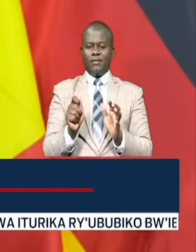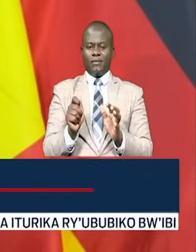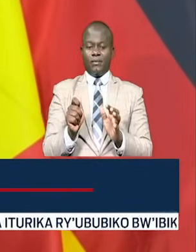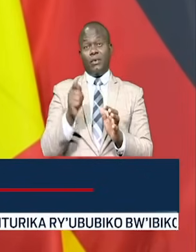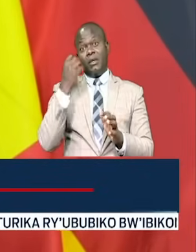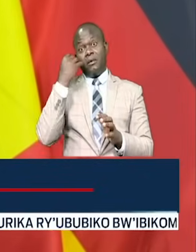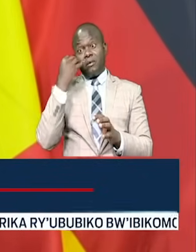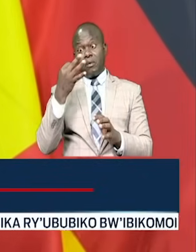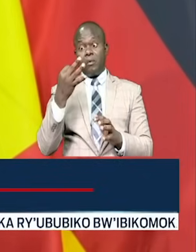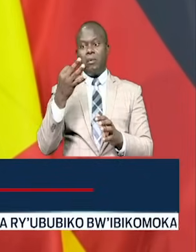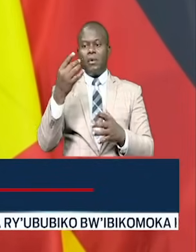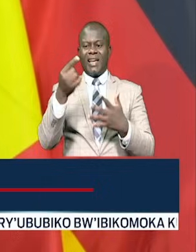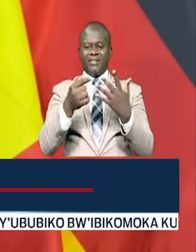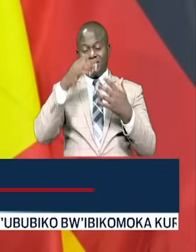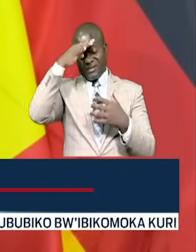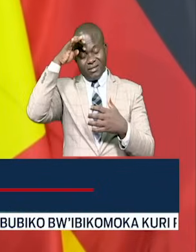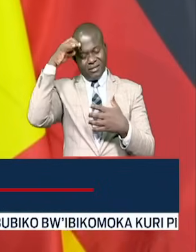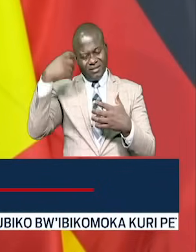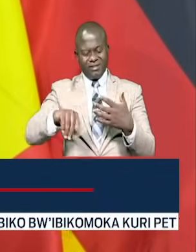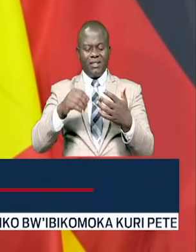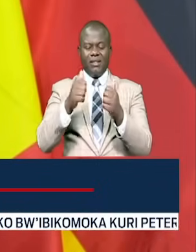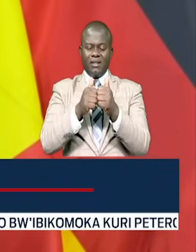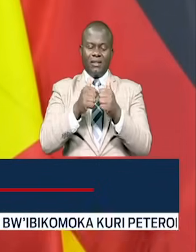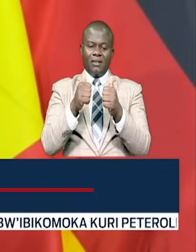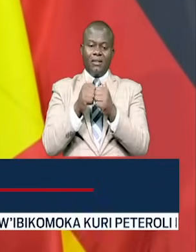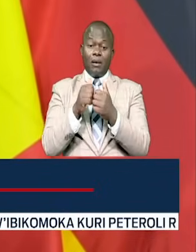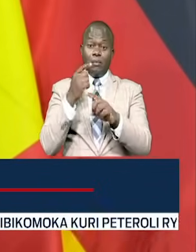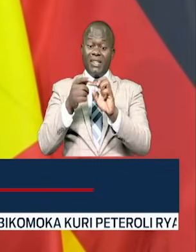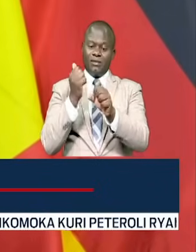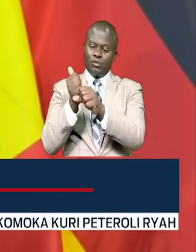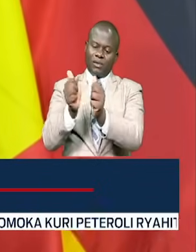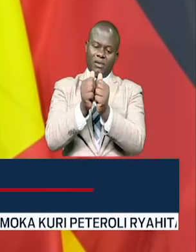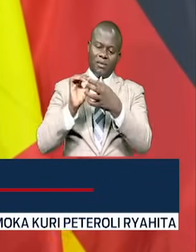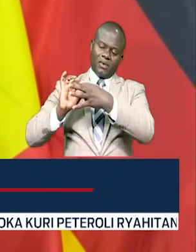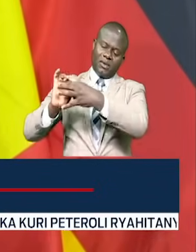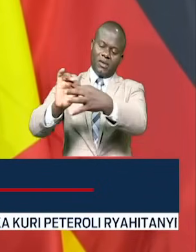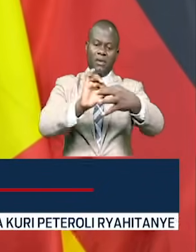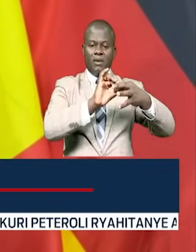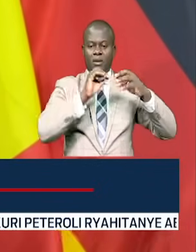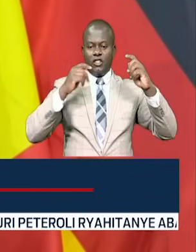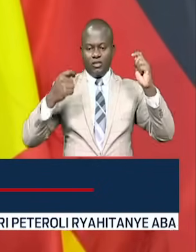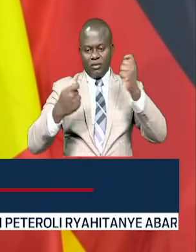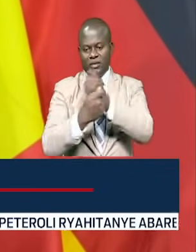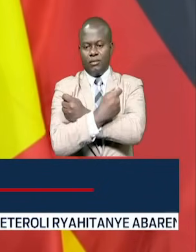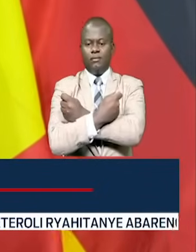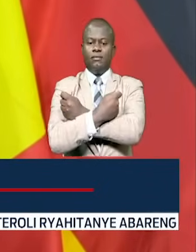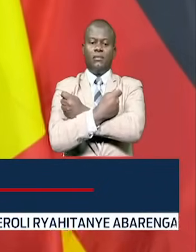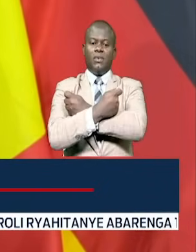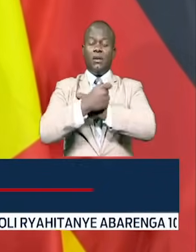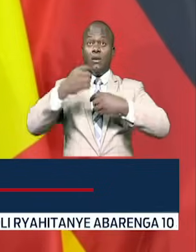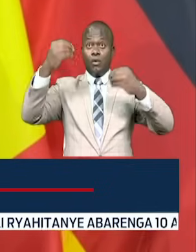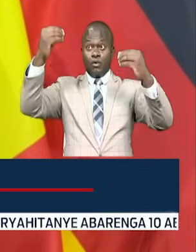Nubwo hari ibihe bigoye, dushyize hamwe kandi twunze ubumwe, reka duhindure ibyo bishashi urumuri